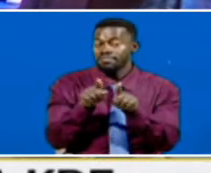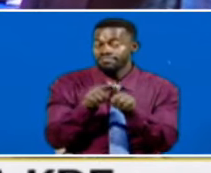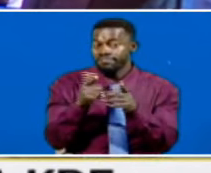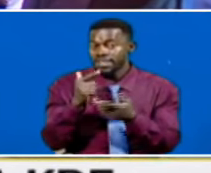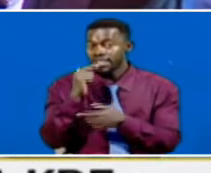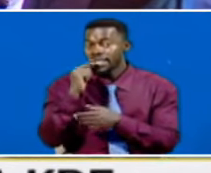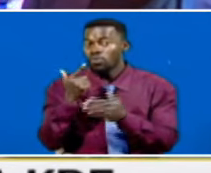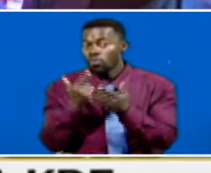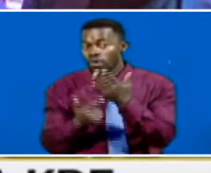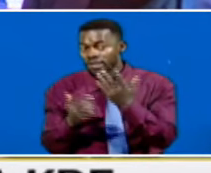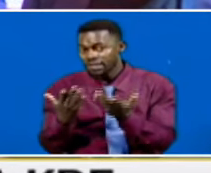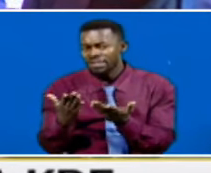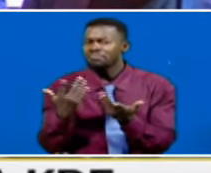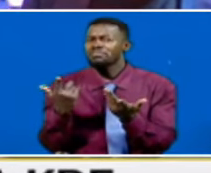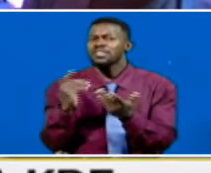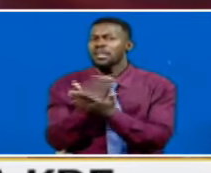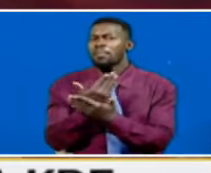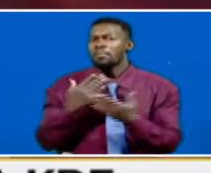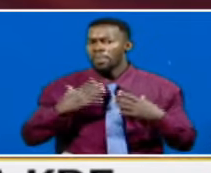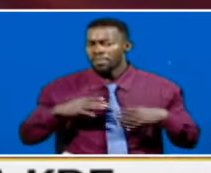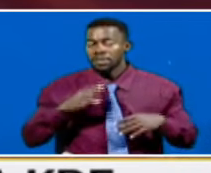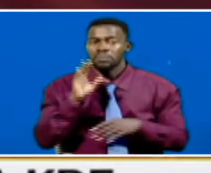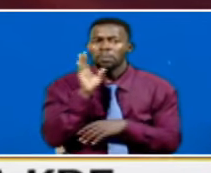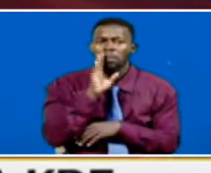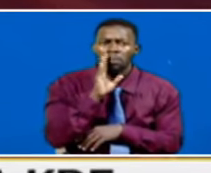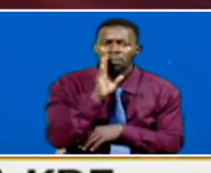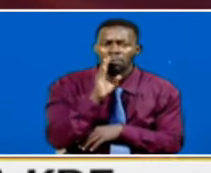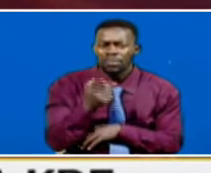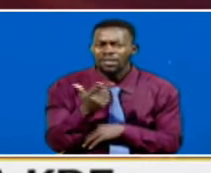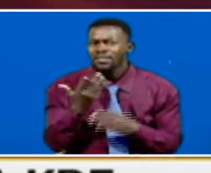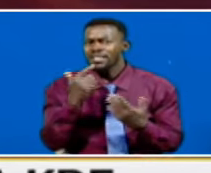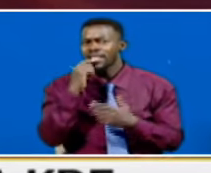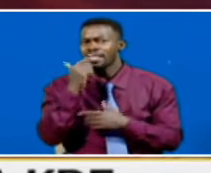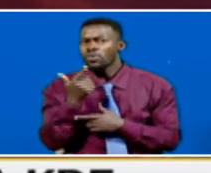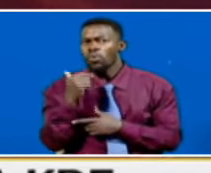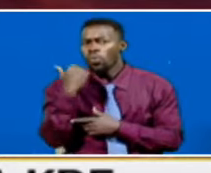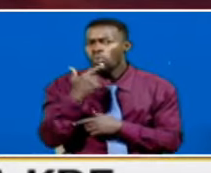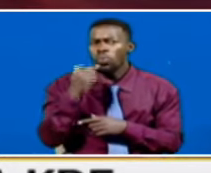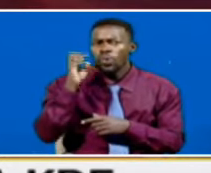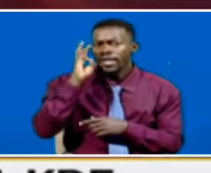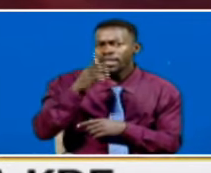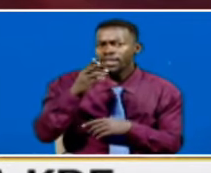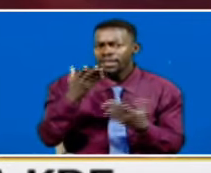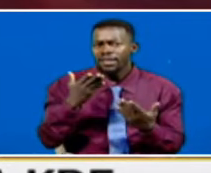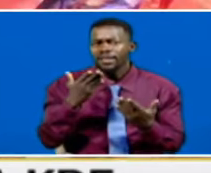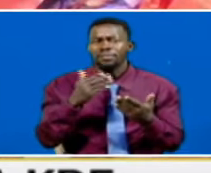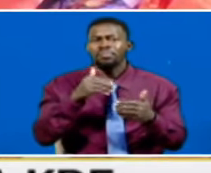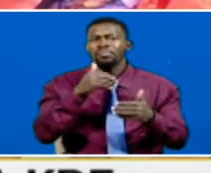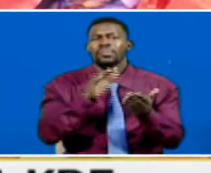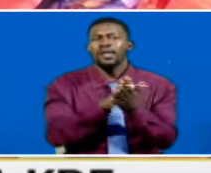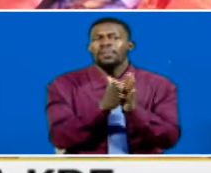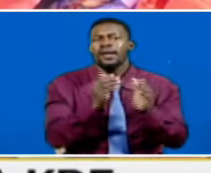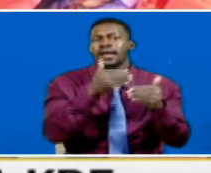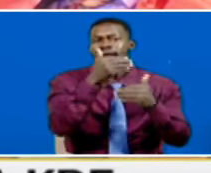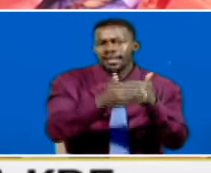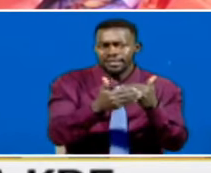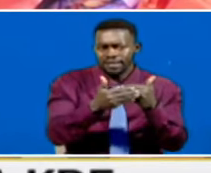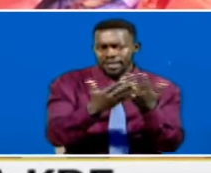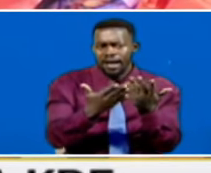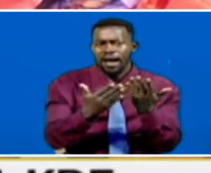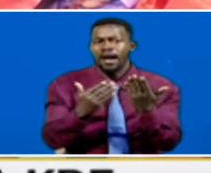kuna mvutano dhidi ya chama hicho ya nani atakayemrithi Odinga atakapoondokea siasa za nchini. Odinga